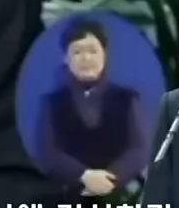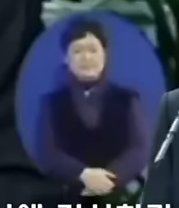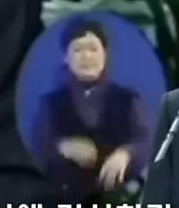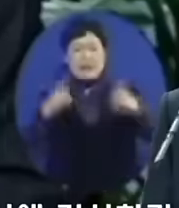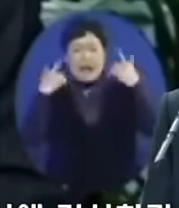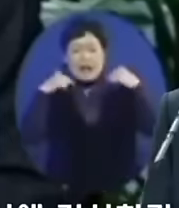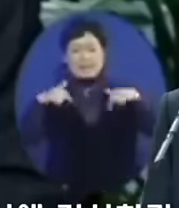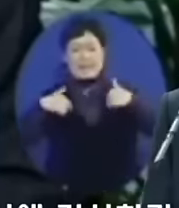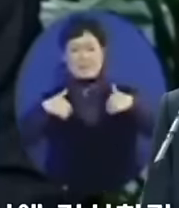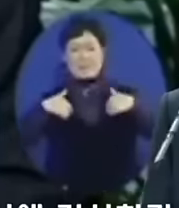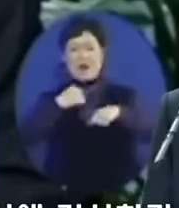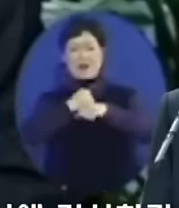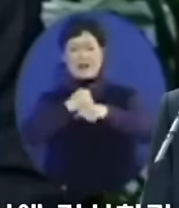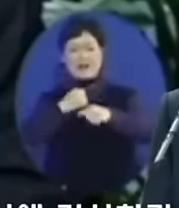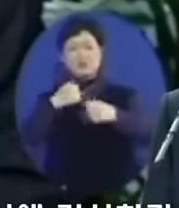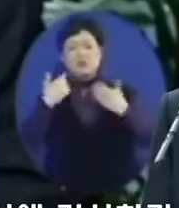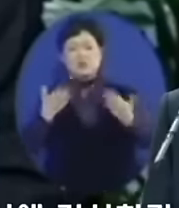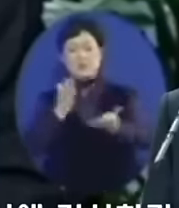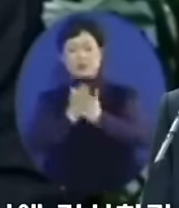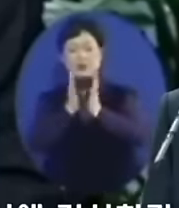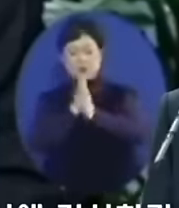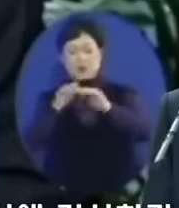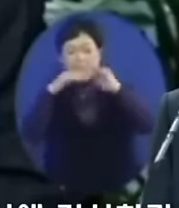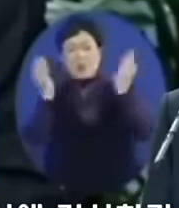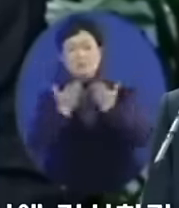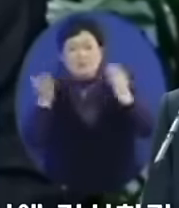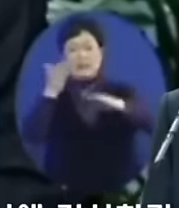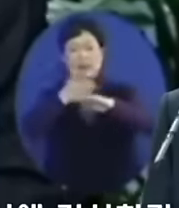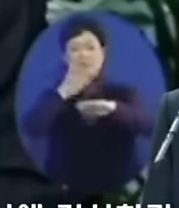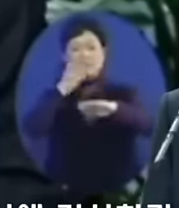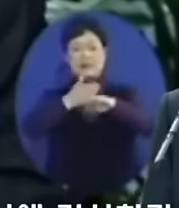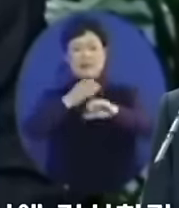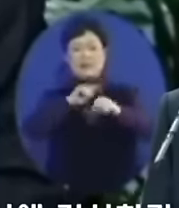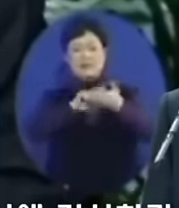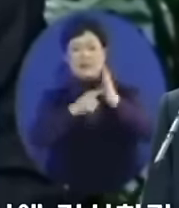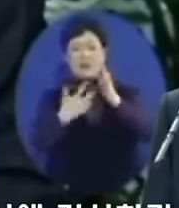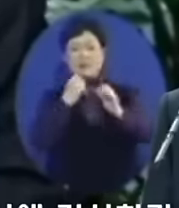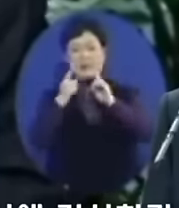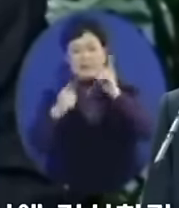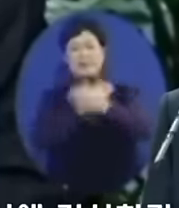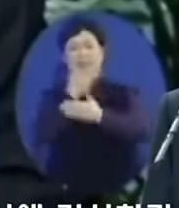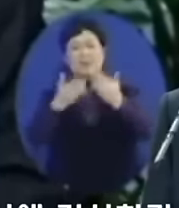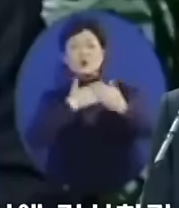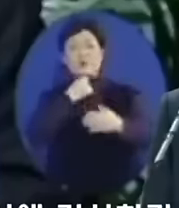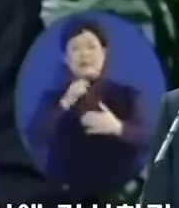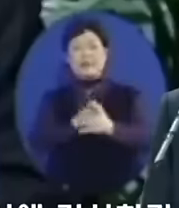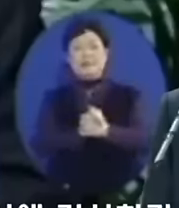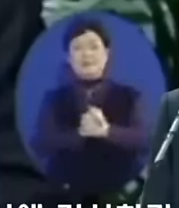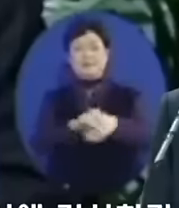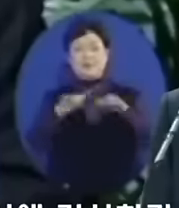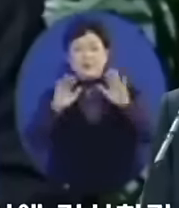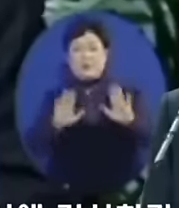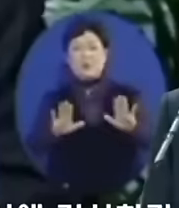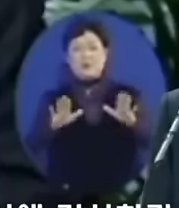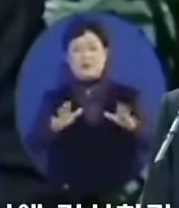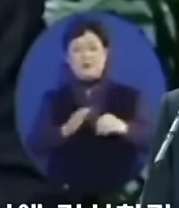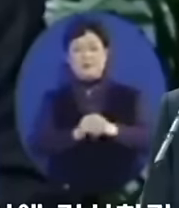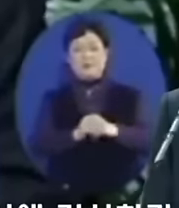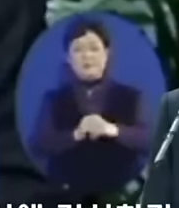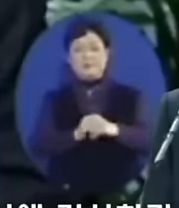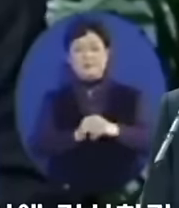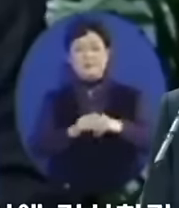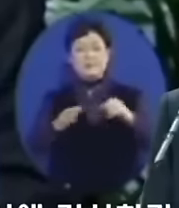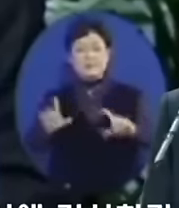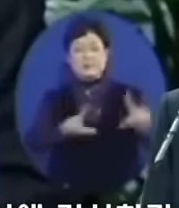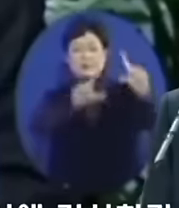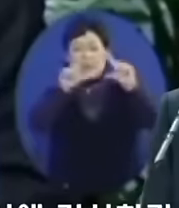항상 기뻐하라, 쉬지 말고 기도하라, 범사에 감사라는 제목으로 말씀을 나누겠습니다. 오늘날 삶의